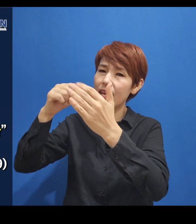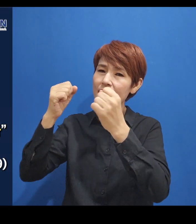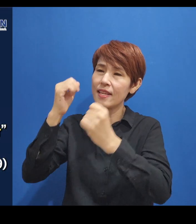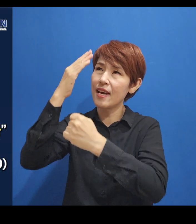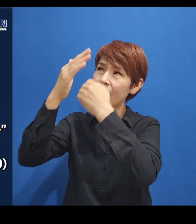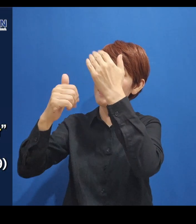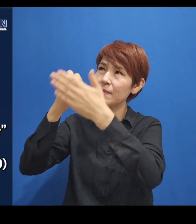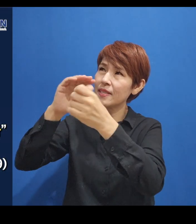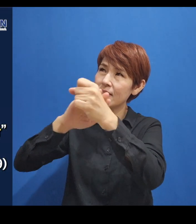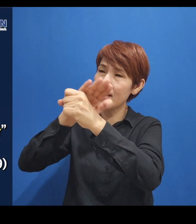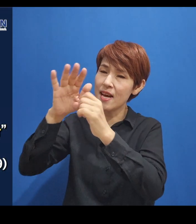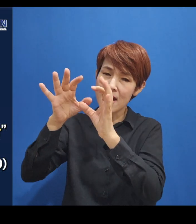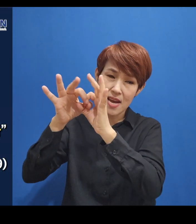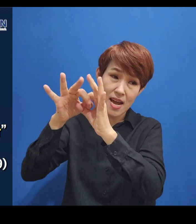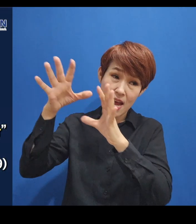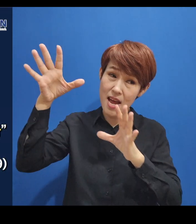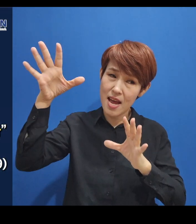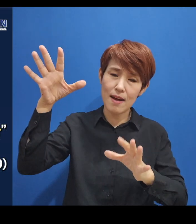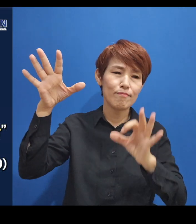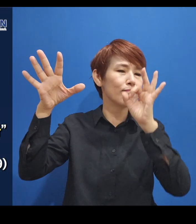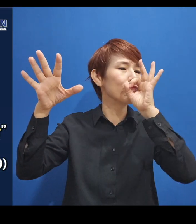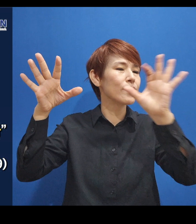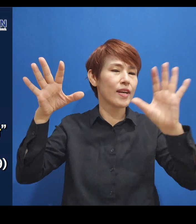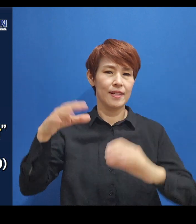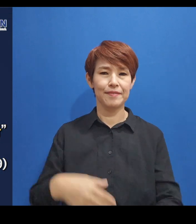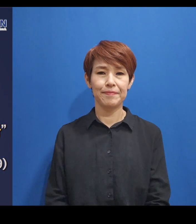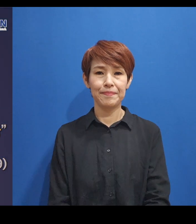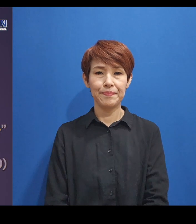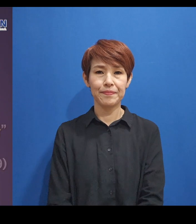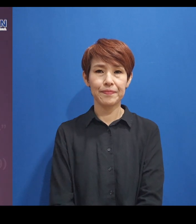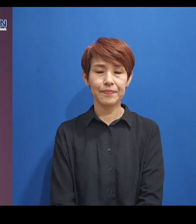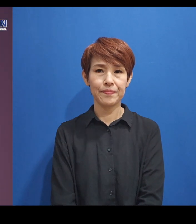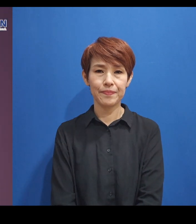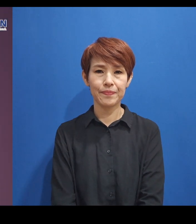있는 하나님의 사랑에서 끊을 수 없으리라.